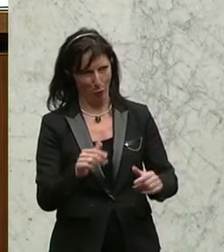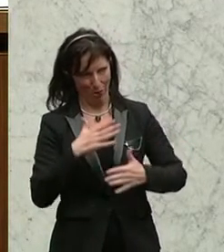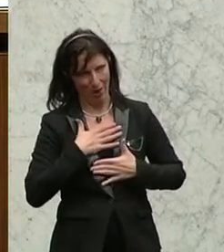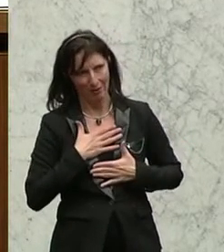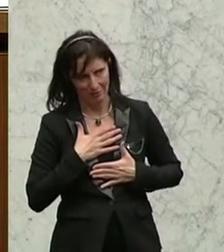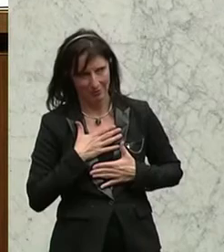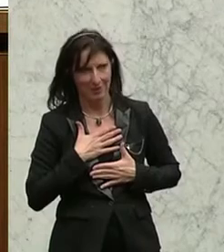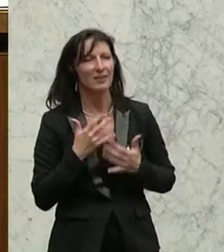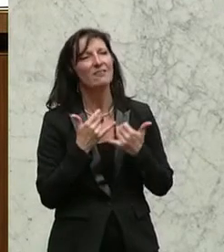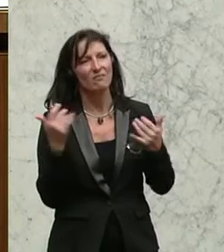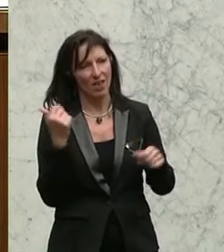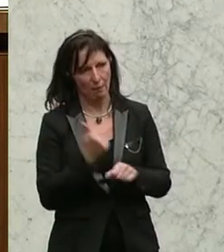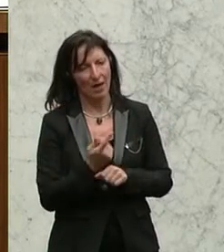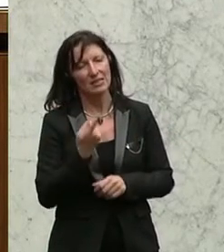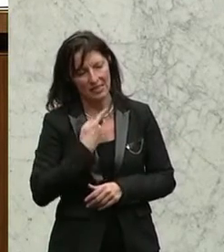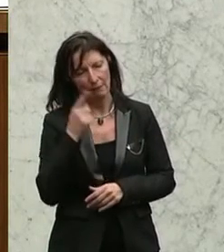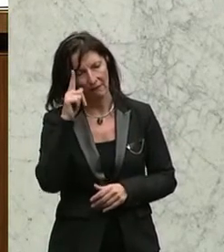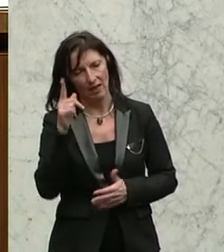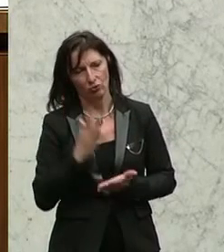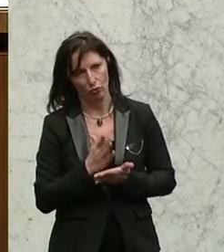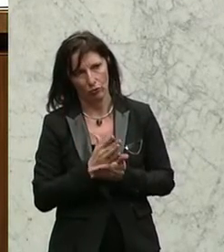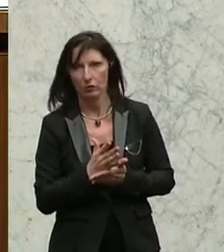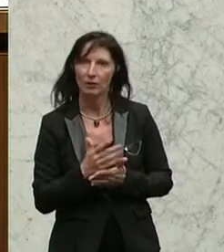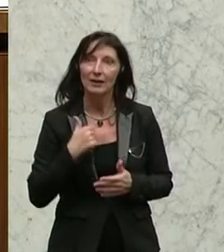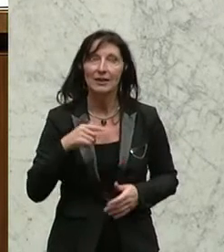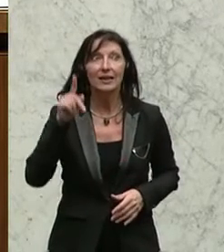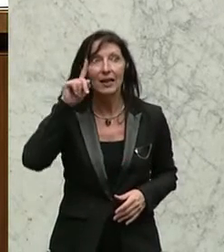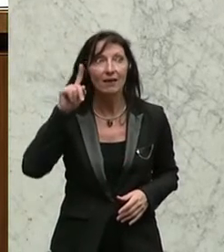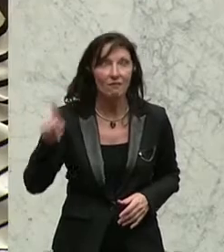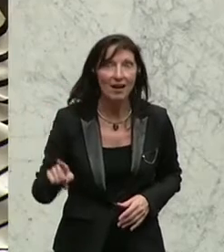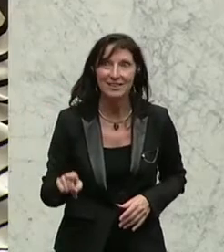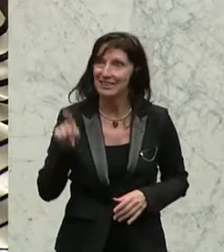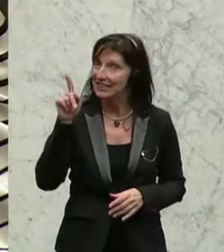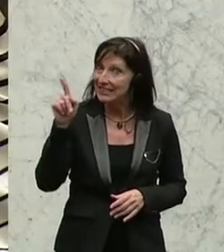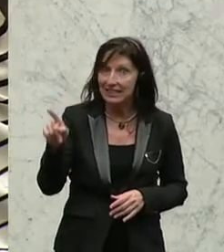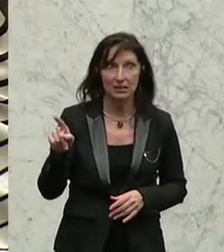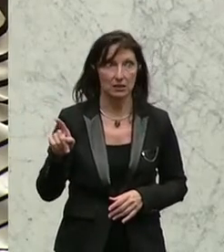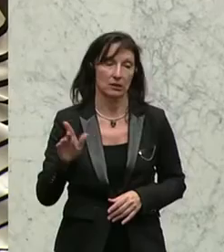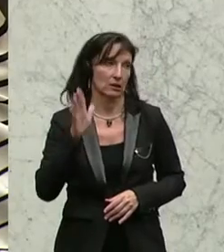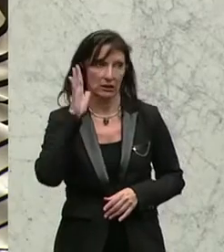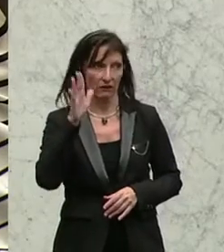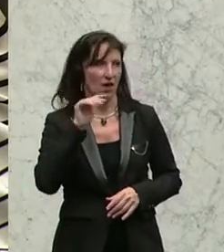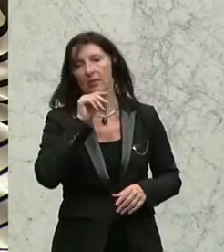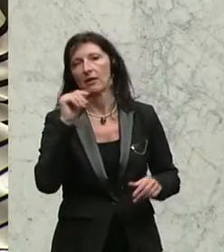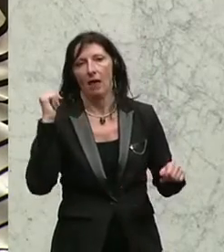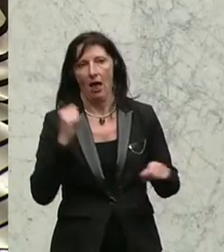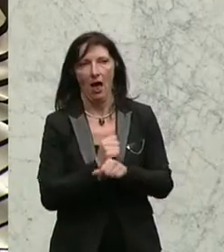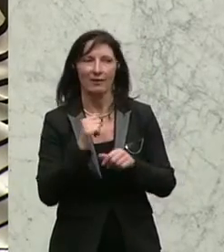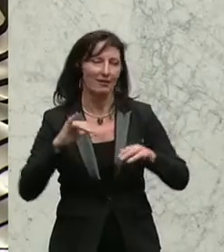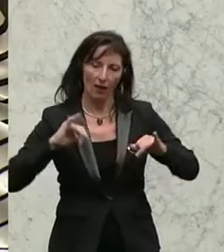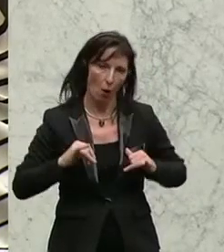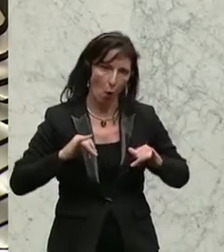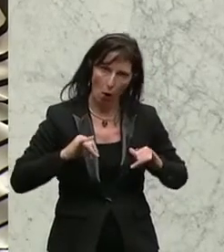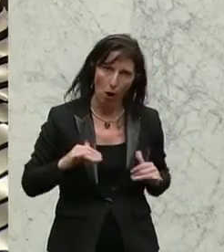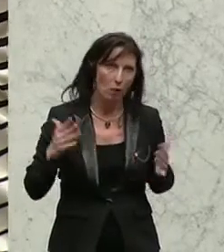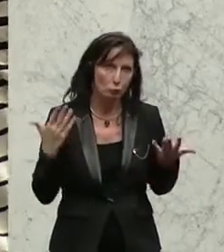wie das dann zu handhaben ist, weiß ich selber. Also ich weiß genau, sie wird das nicht mit aller Härte machen in Tirol, so